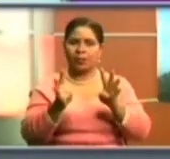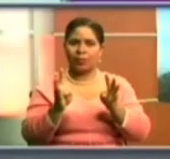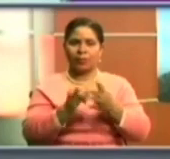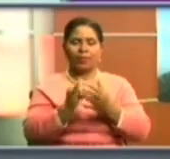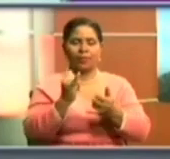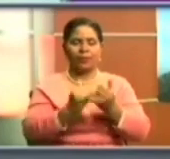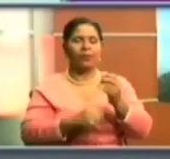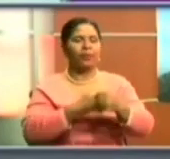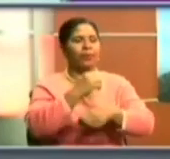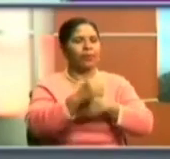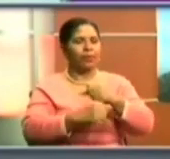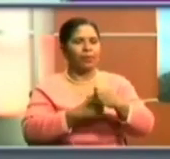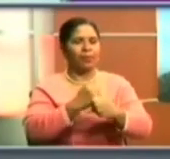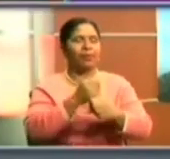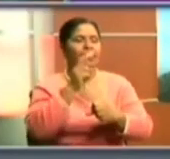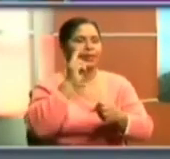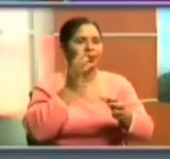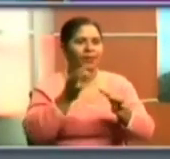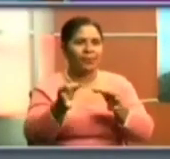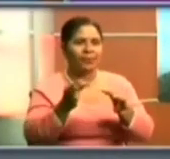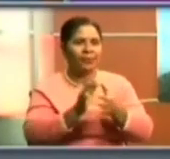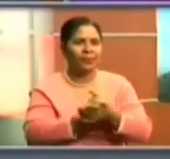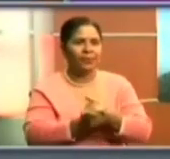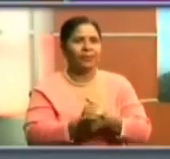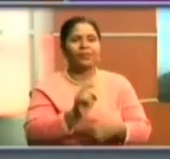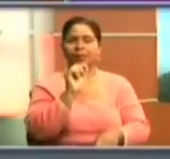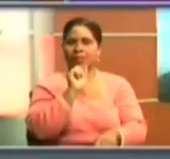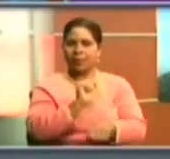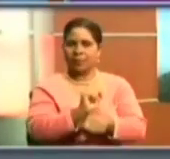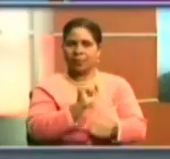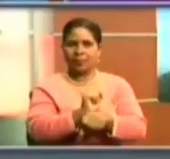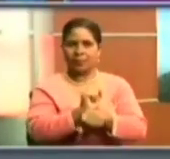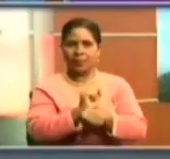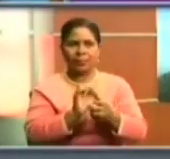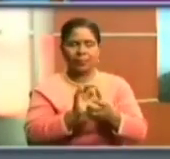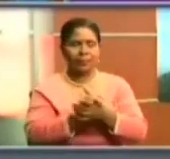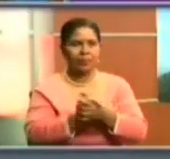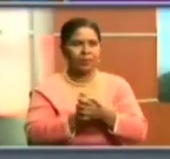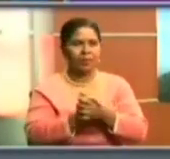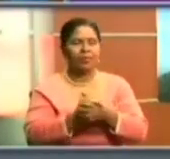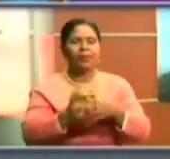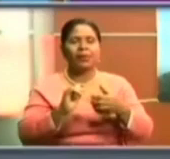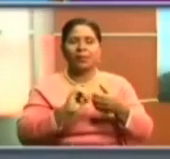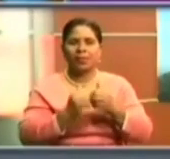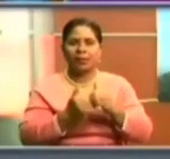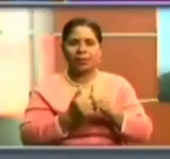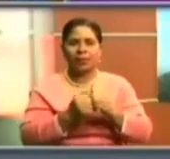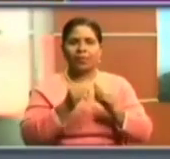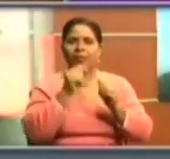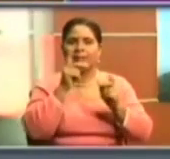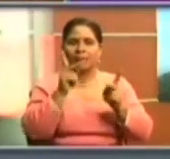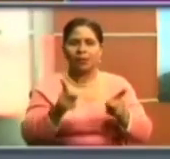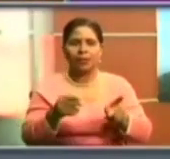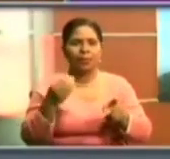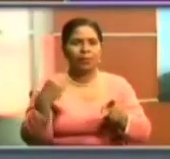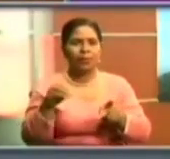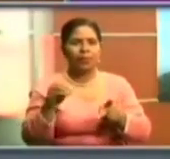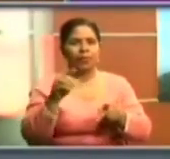fin année. On suit déjà. Moi, j'ai une cellule qui travaille sous qui gens, qui moun, qui